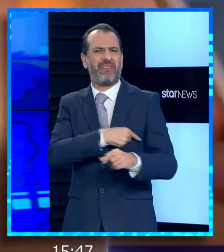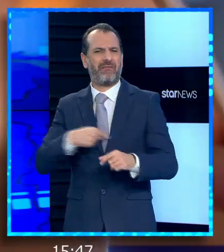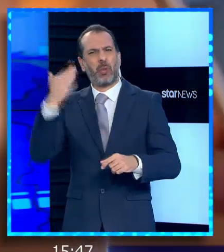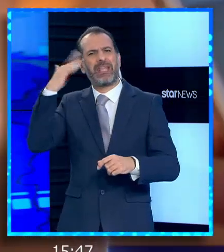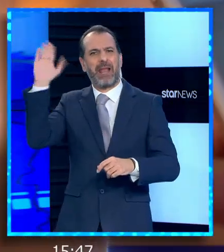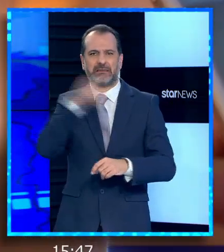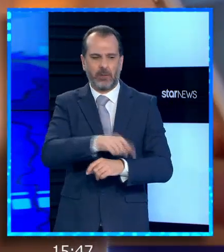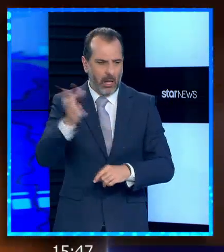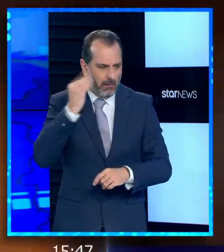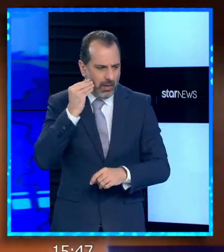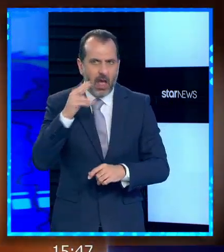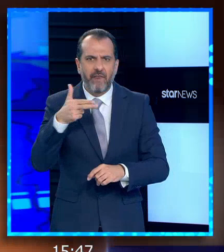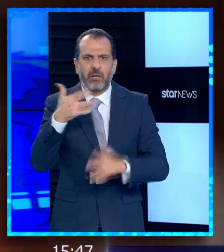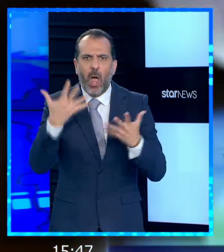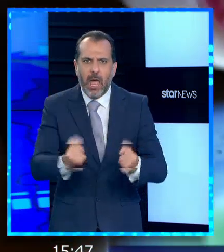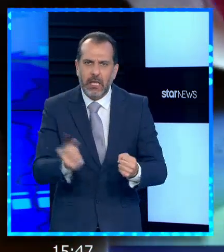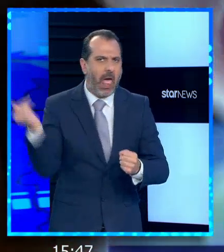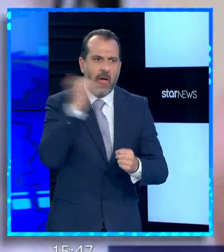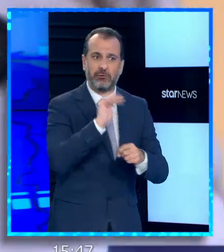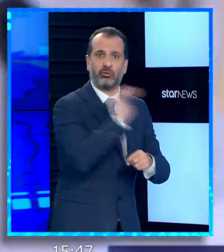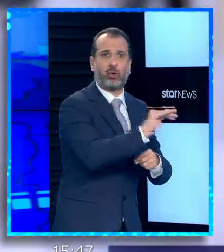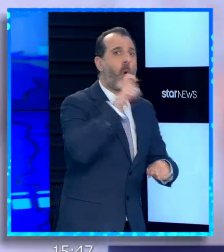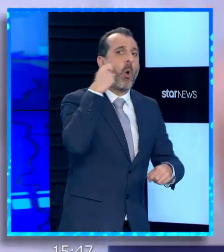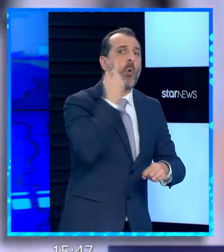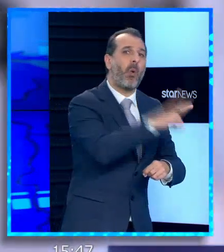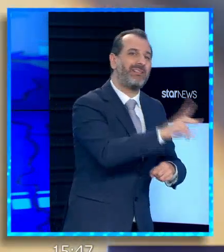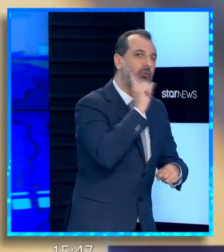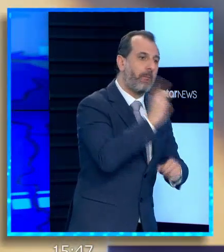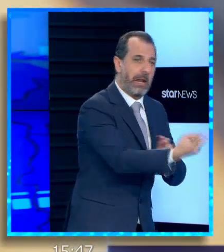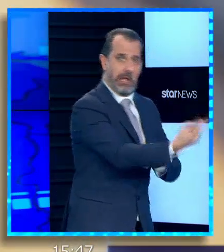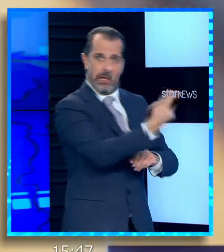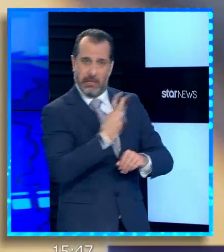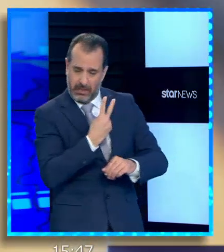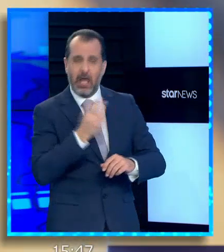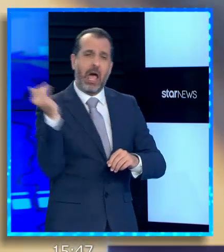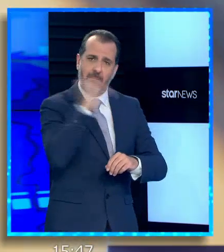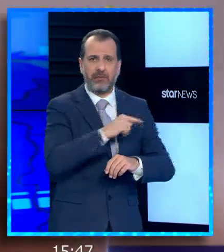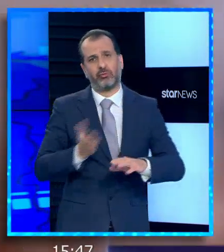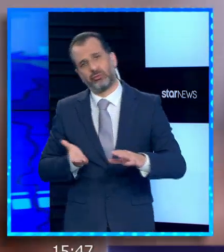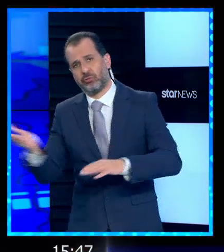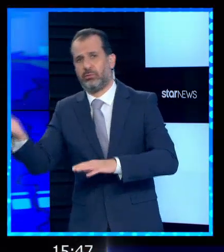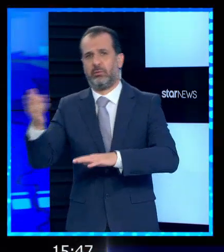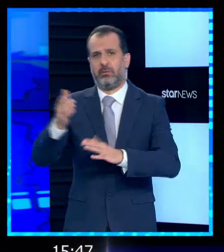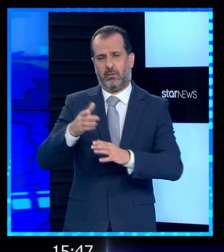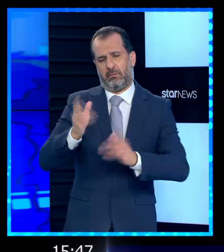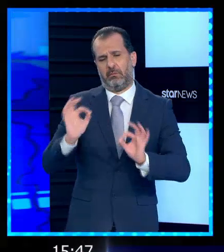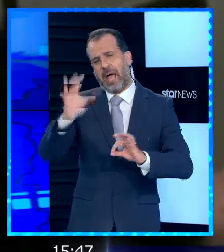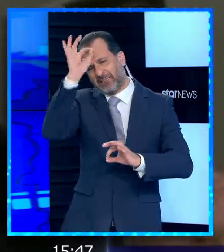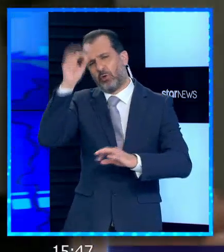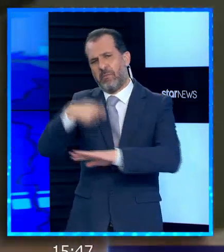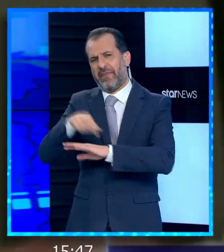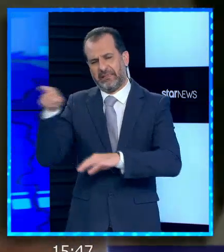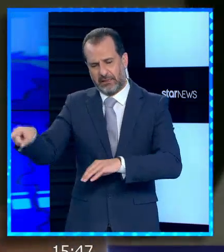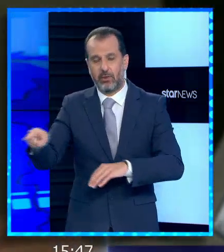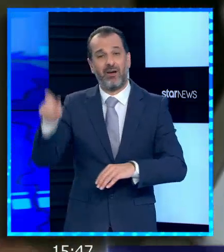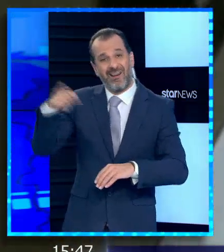για το βίντεο. Κάλεσε τους γονείς της και η υπόθεση πήρε το δρόμο της δικαιοσύνης. Οι κατηγορούμενοι φέρεται να ισχυρίζονται ότι η